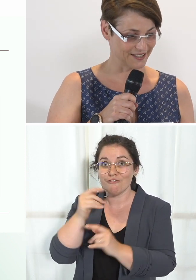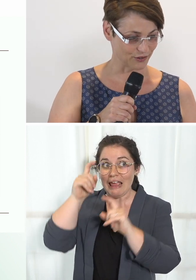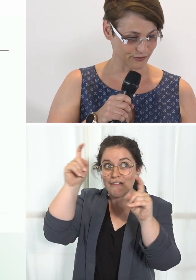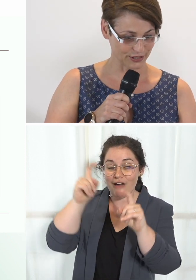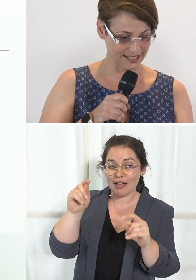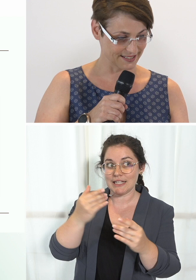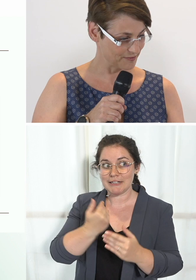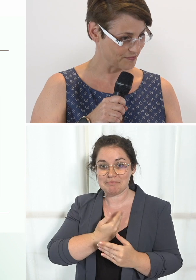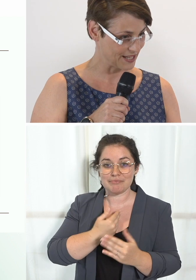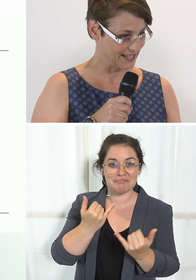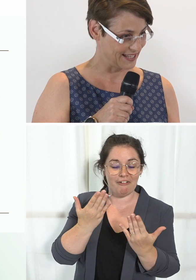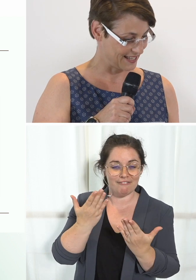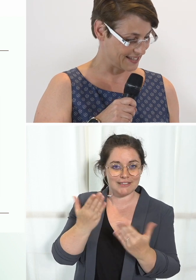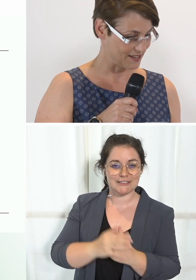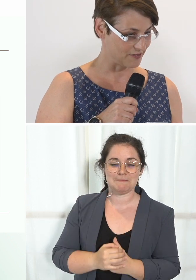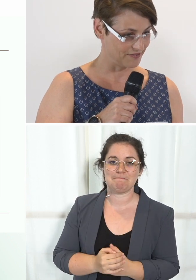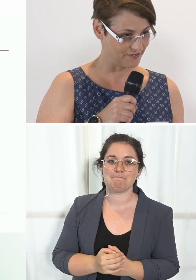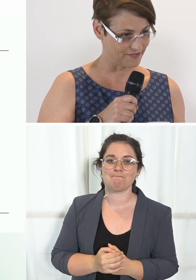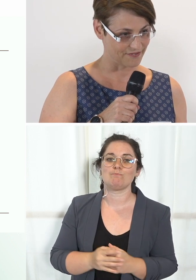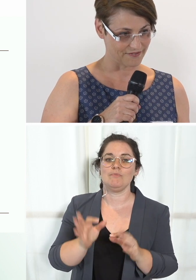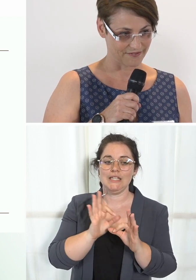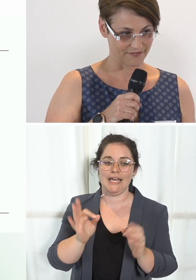Fragezeichen konfrontiert. Genau.